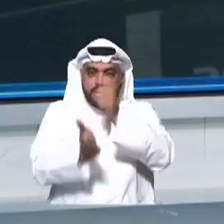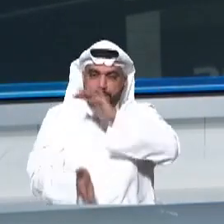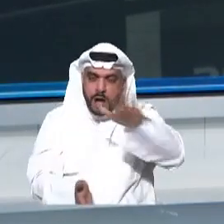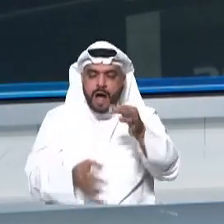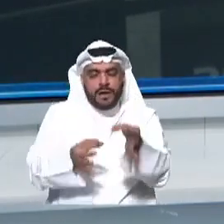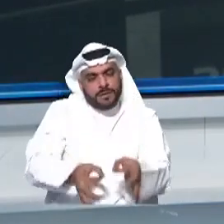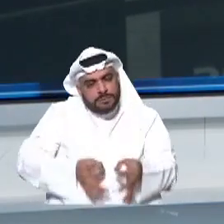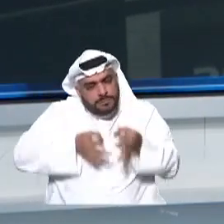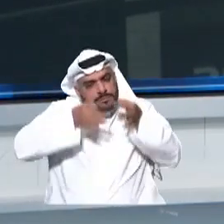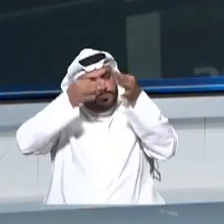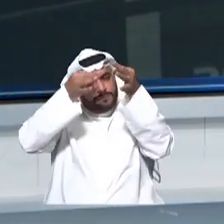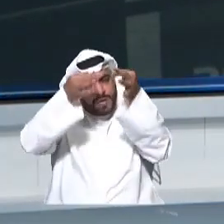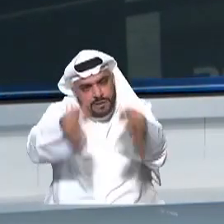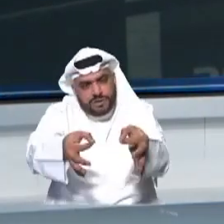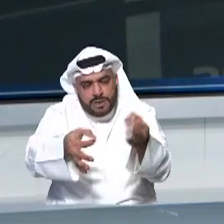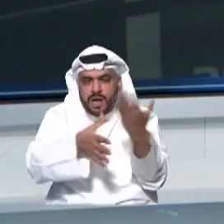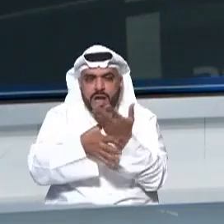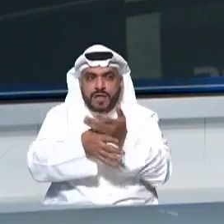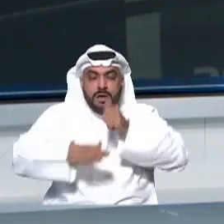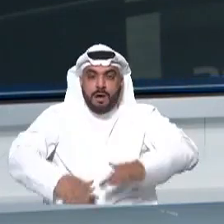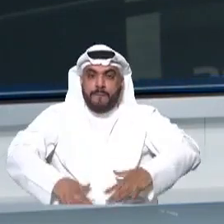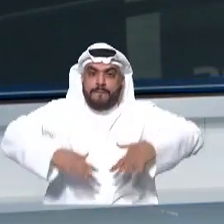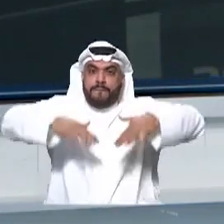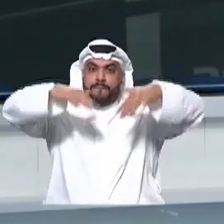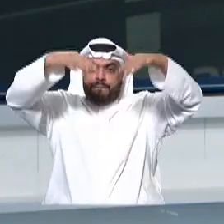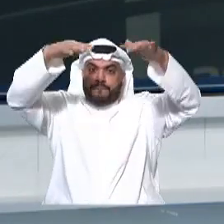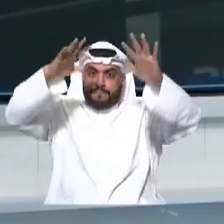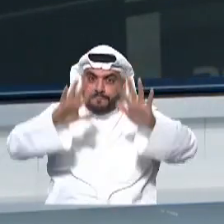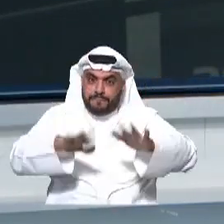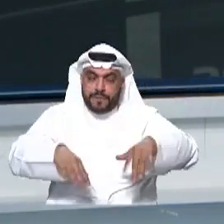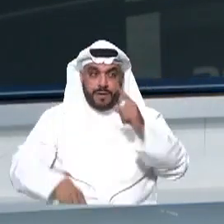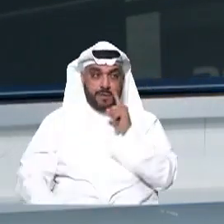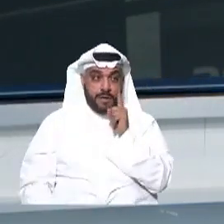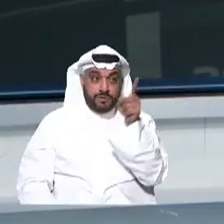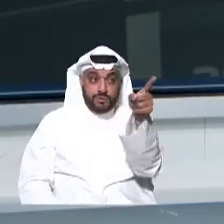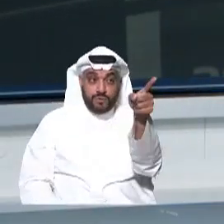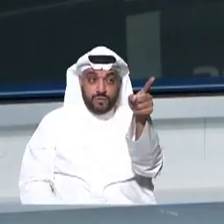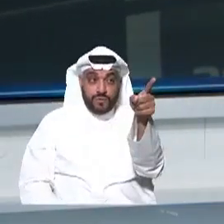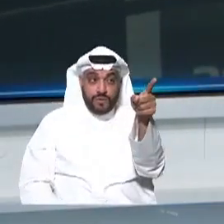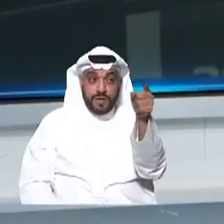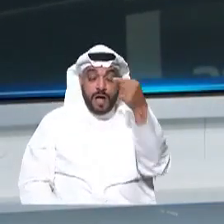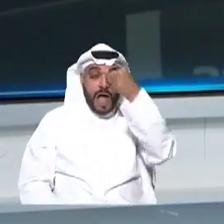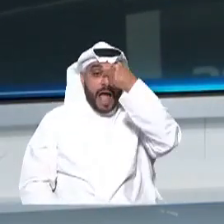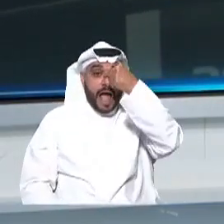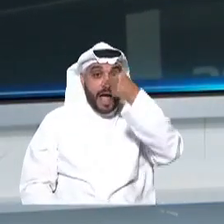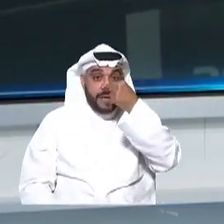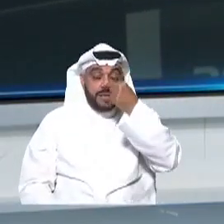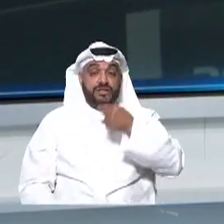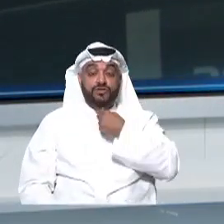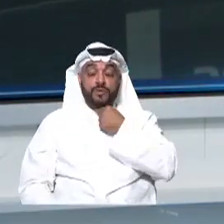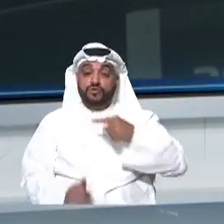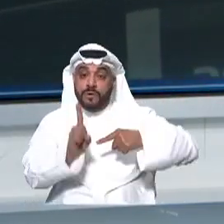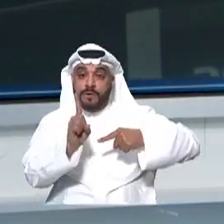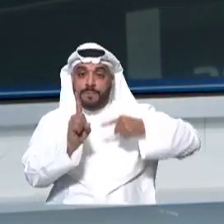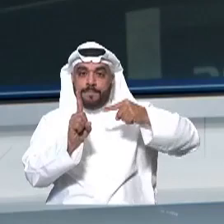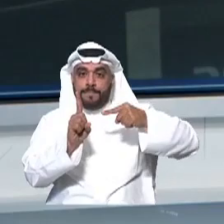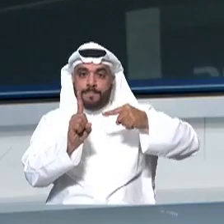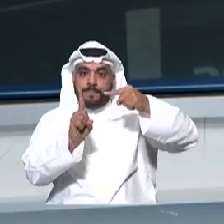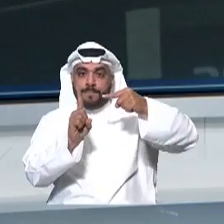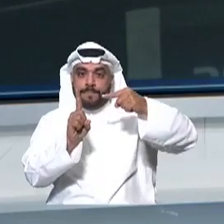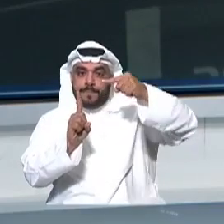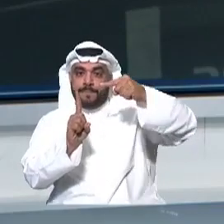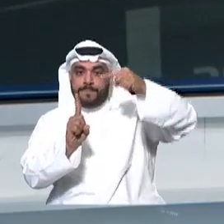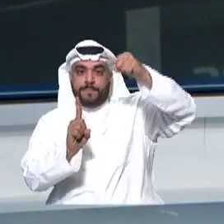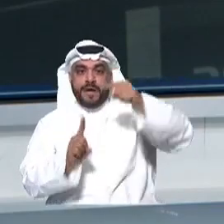بحري بسبب ارتفاع الأمواج لأكثر من 7 أقدام. ونلاحظ أعزائي المشاهدين ارتفاع تدريجي في درجات الحرارة العظمى قد تصل